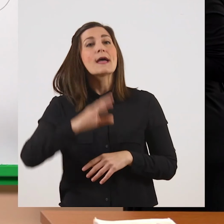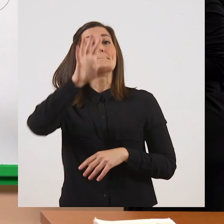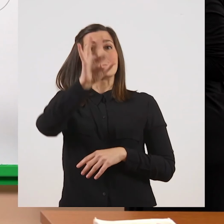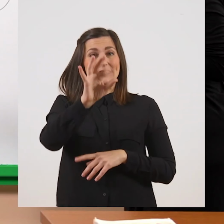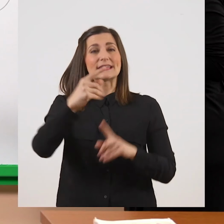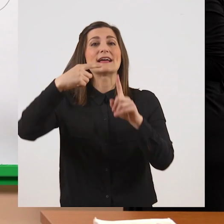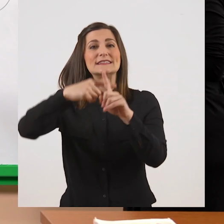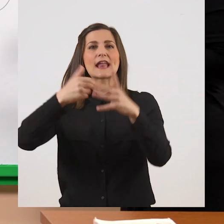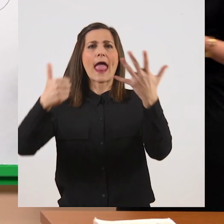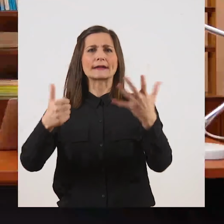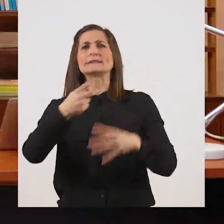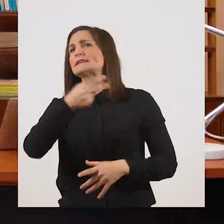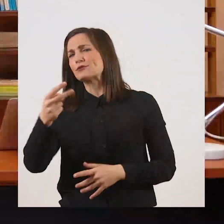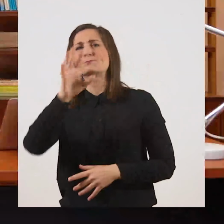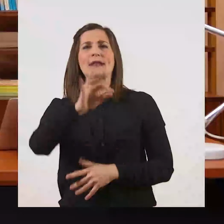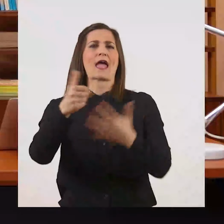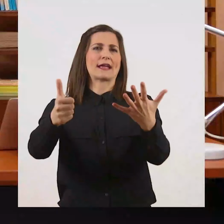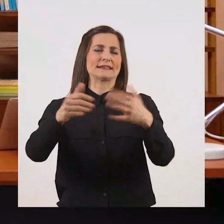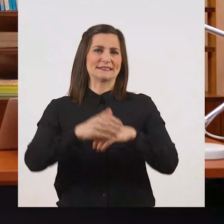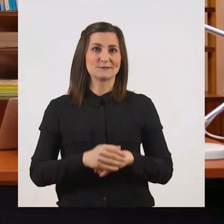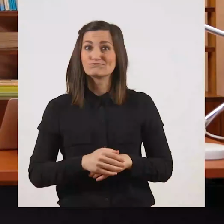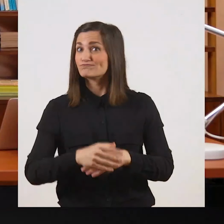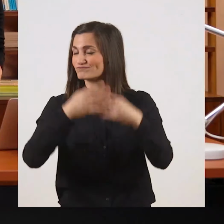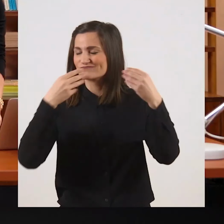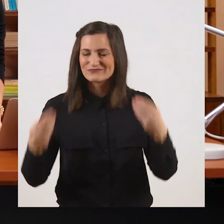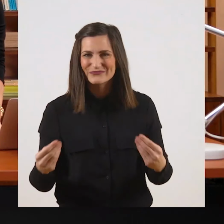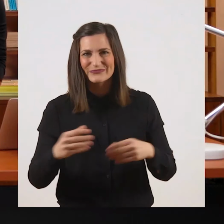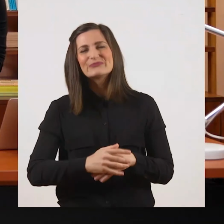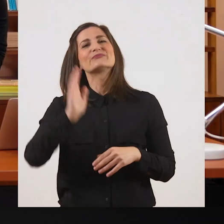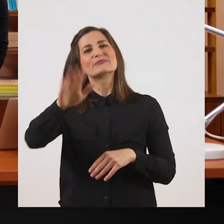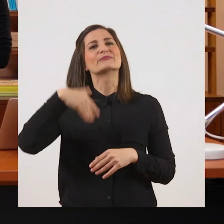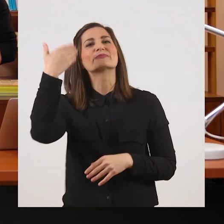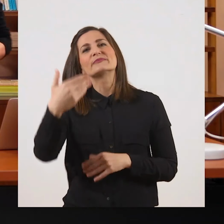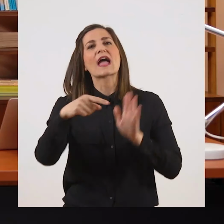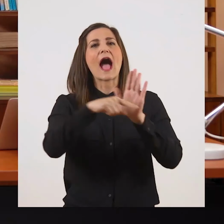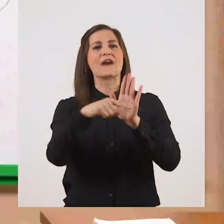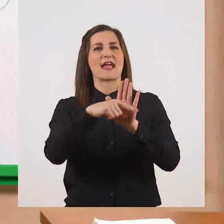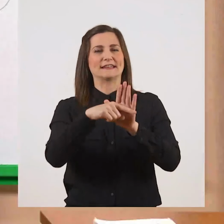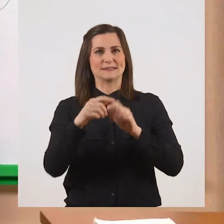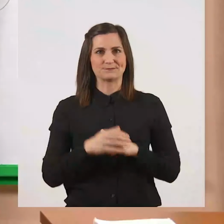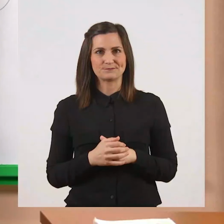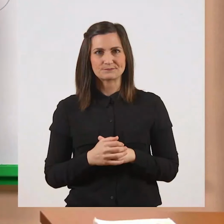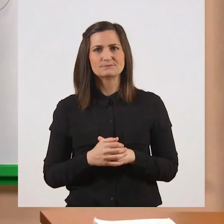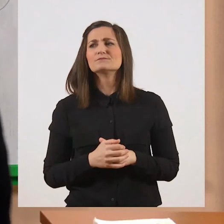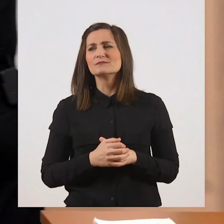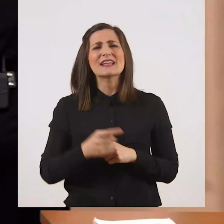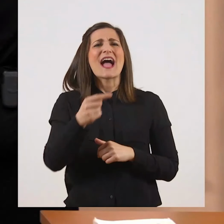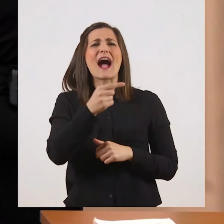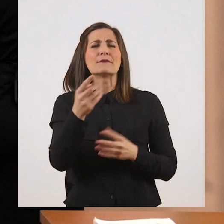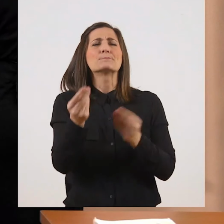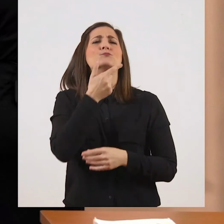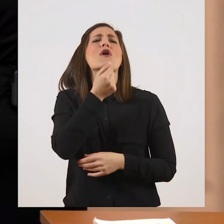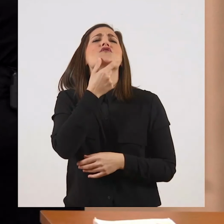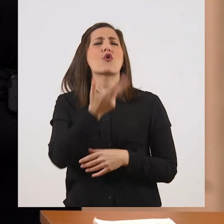6, ίσον 56. Πάρα πολύ ωραία. Πάμε να δούμε και μερικές αφαιρέσεις. Οι αφαιρέσεις είναι λίγο